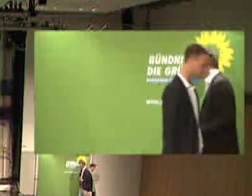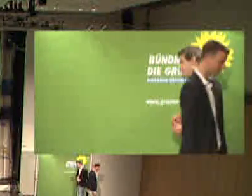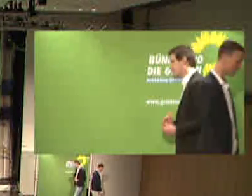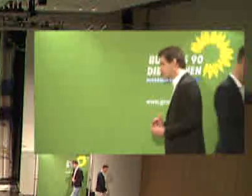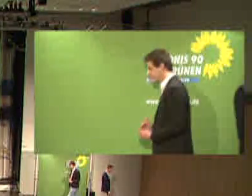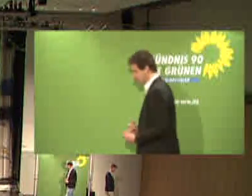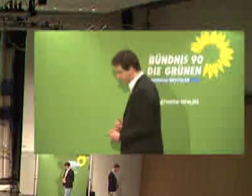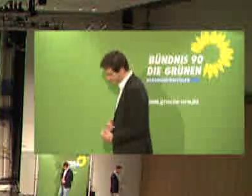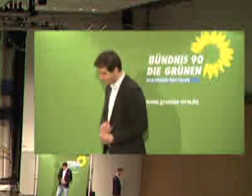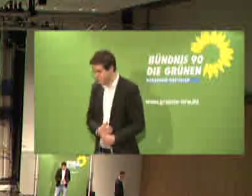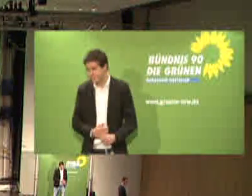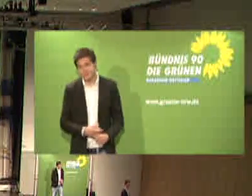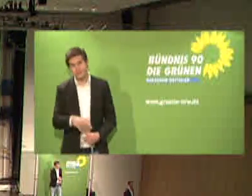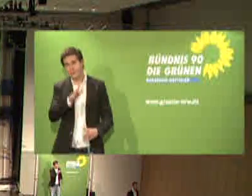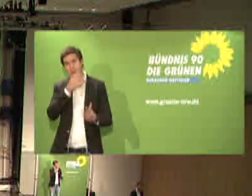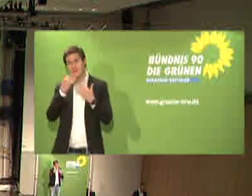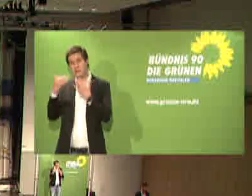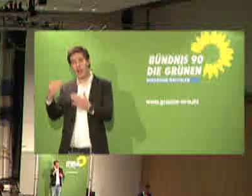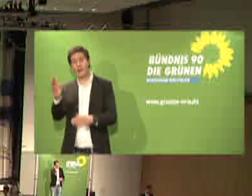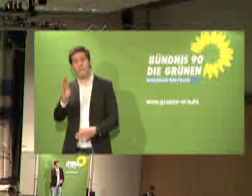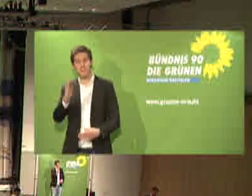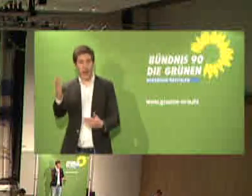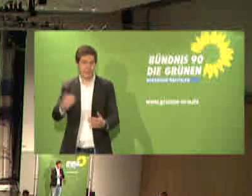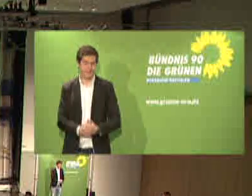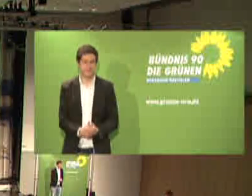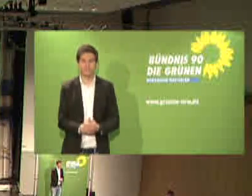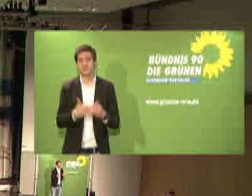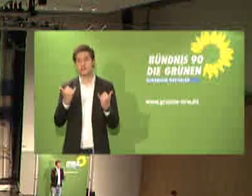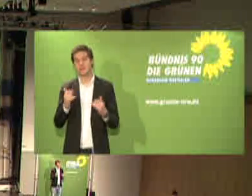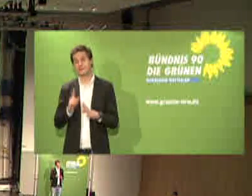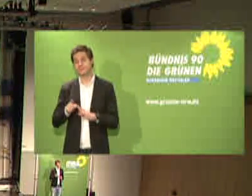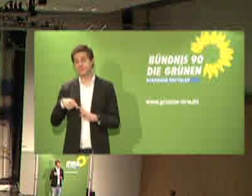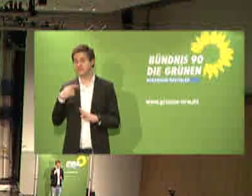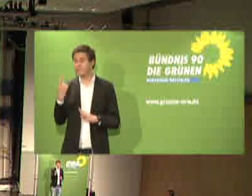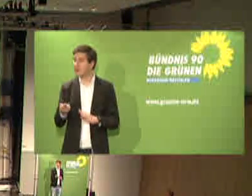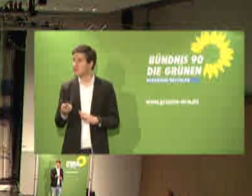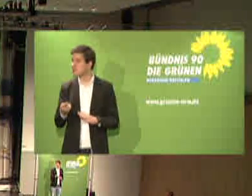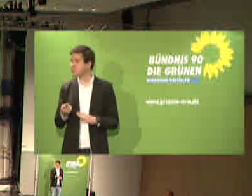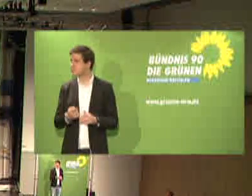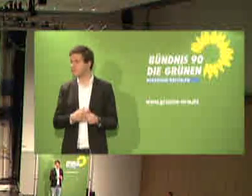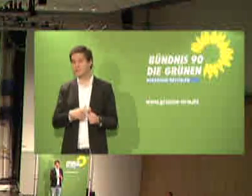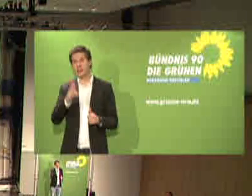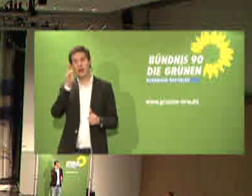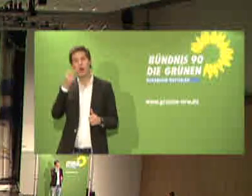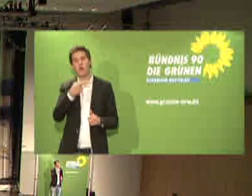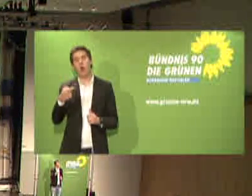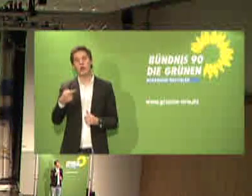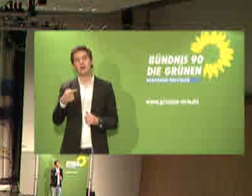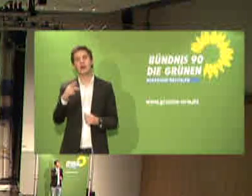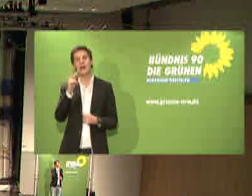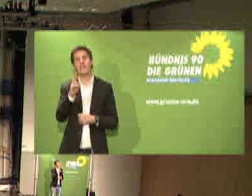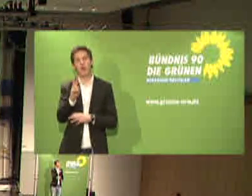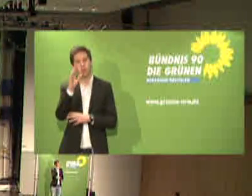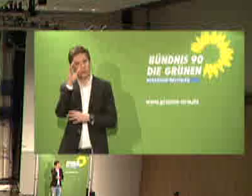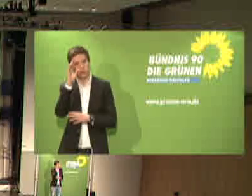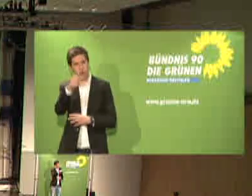Herzlichen Dank, Barbara. Als nächstes macht sich jetzt auf den Weg Arndt Glocke, KV Köln. Und wir sind